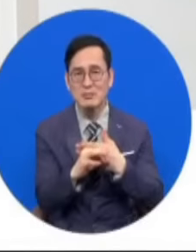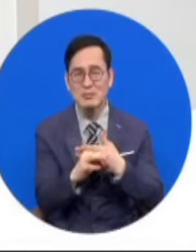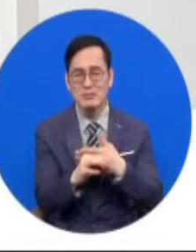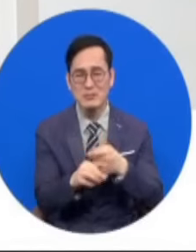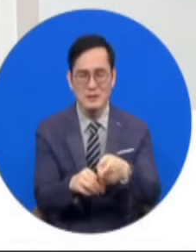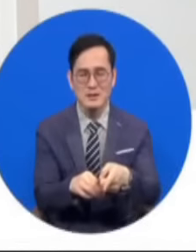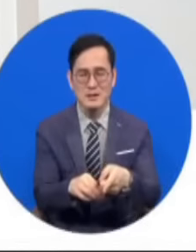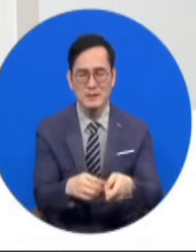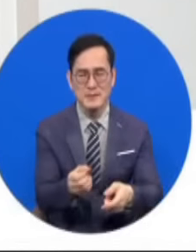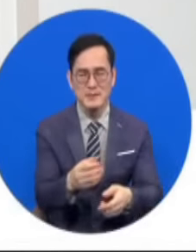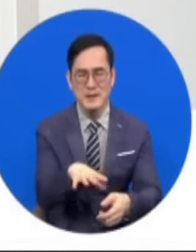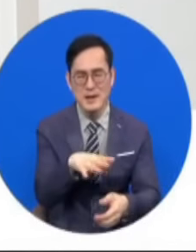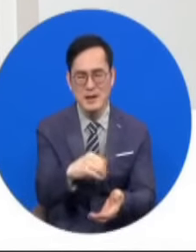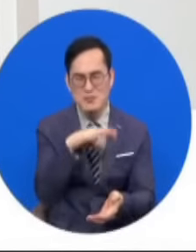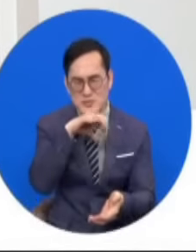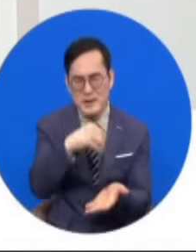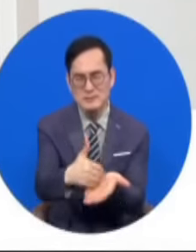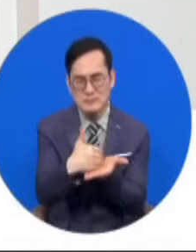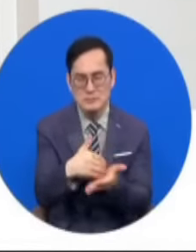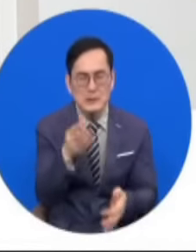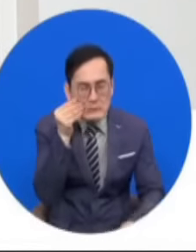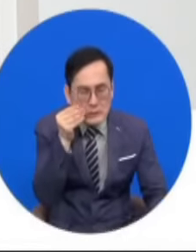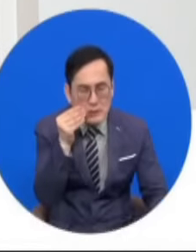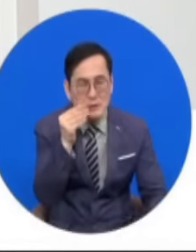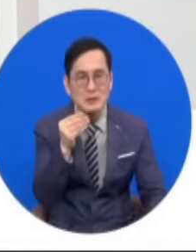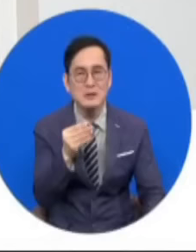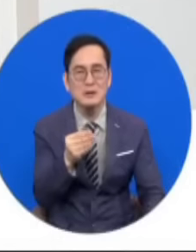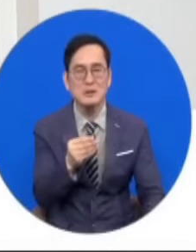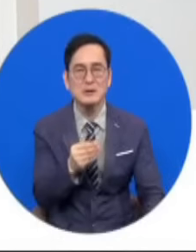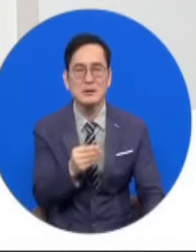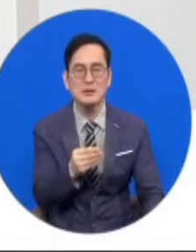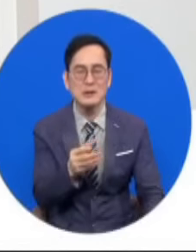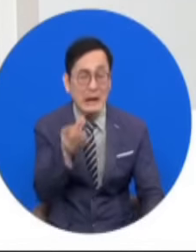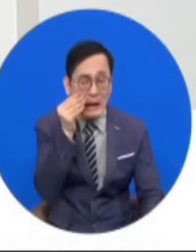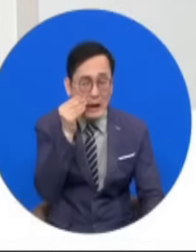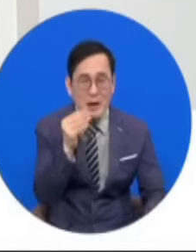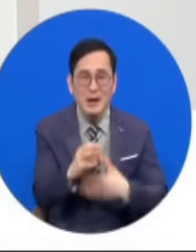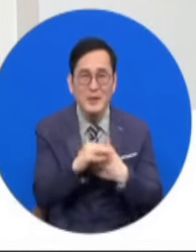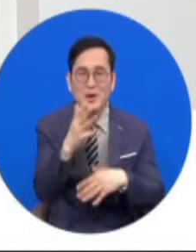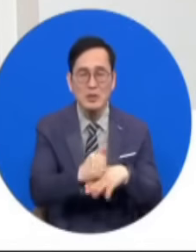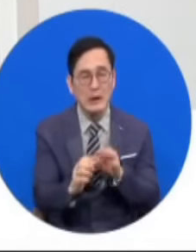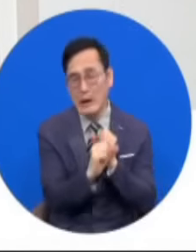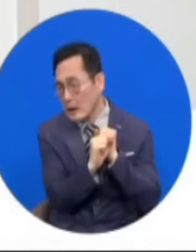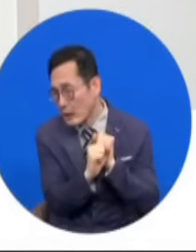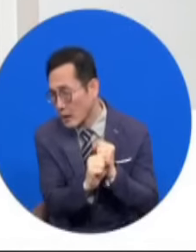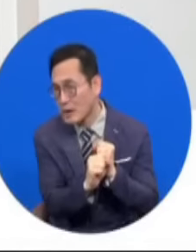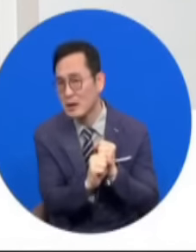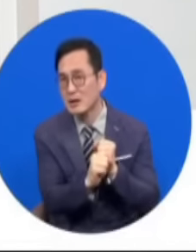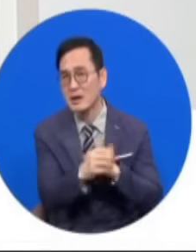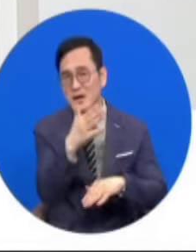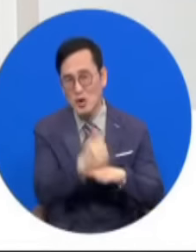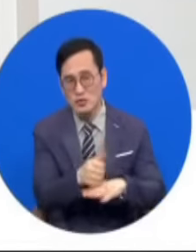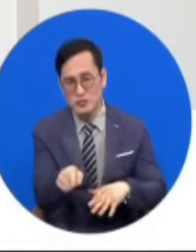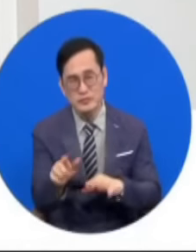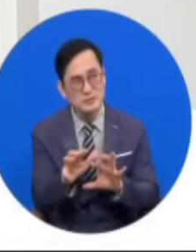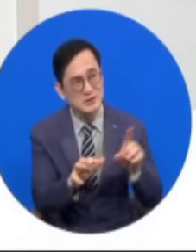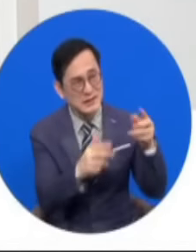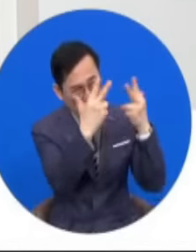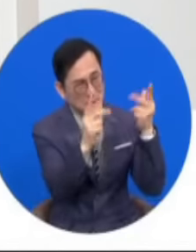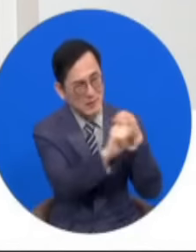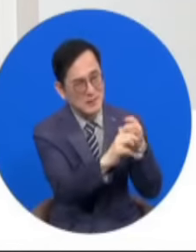조정식 의원 또 정성호 의원 우원식 의원 대표적인이 친명 의원 이재명 대표와 함께했던 사람들을 다 수박으로